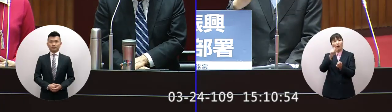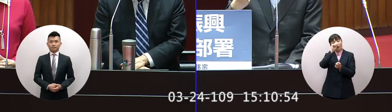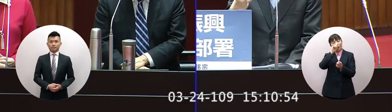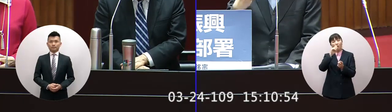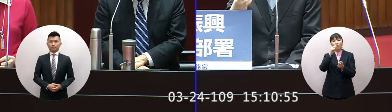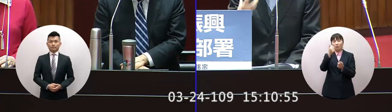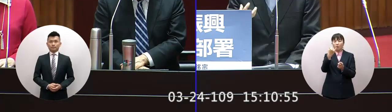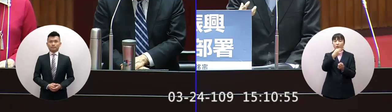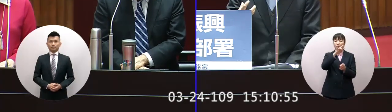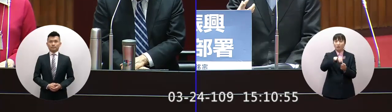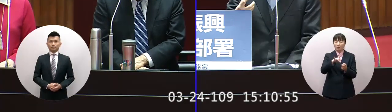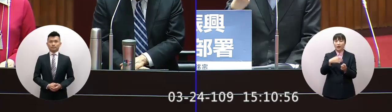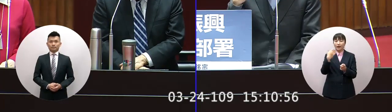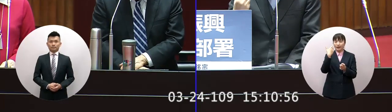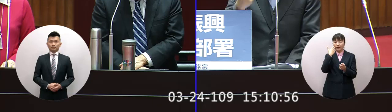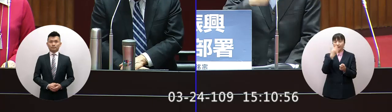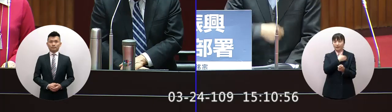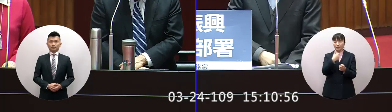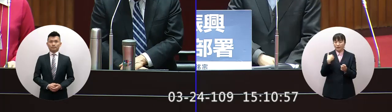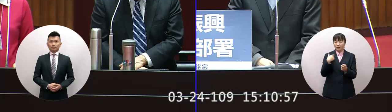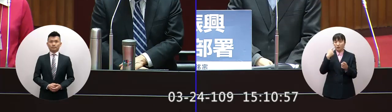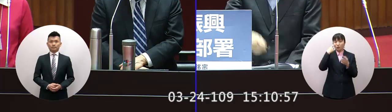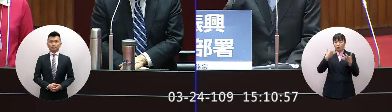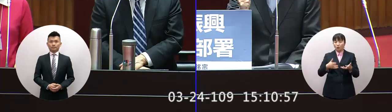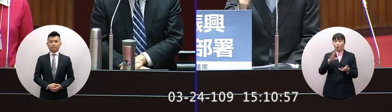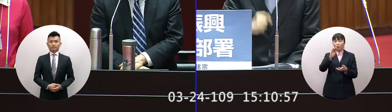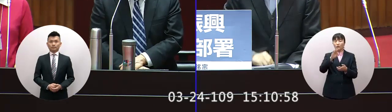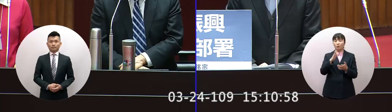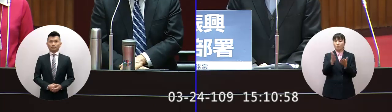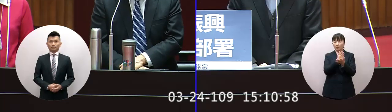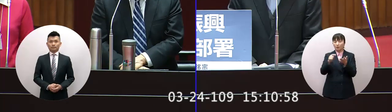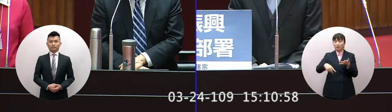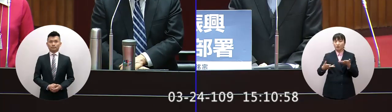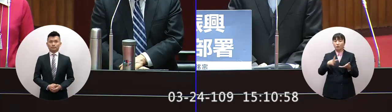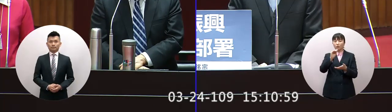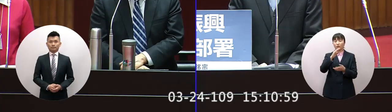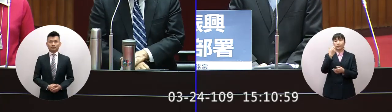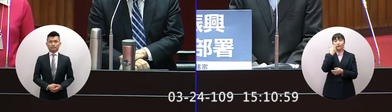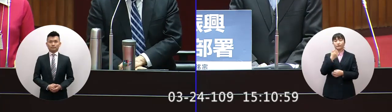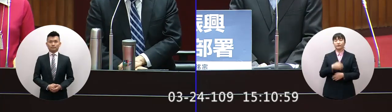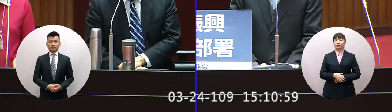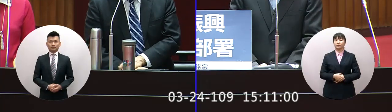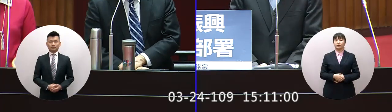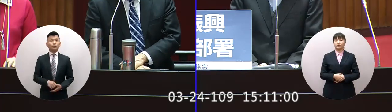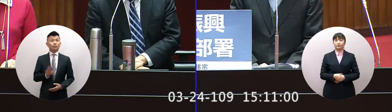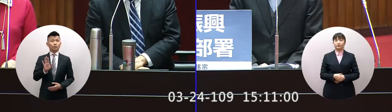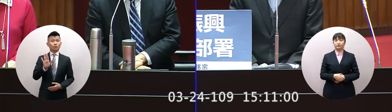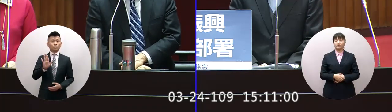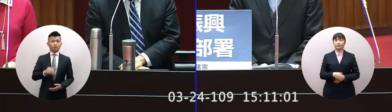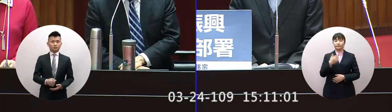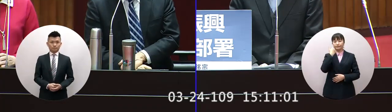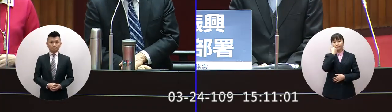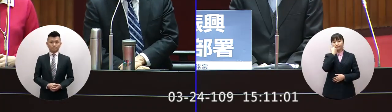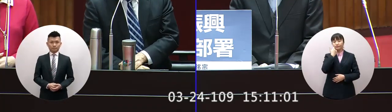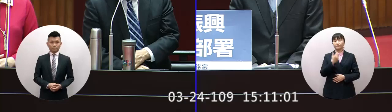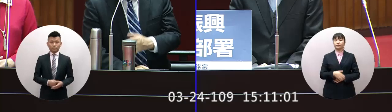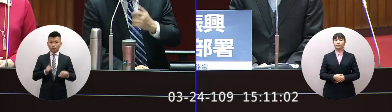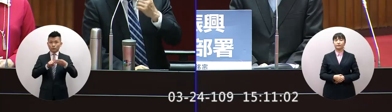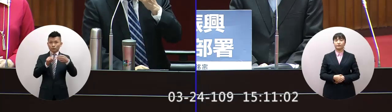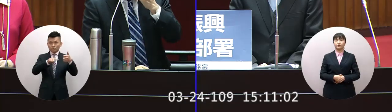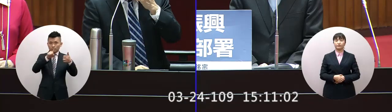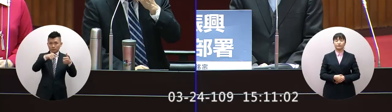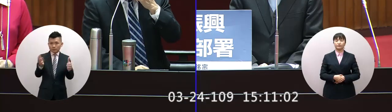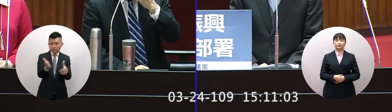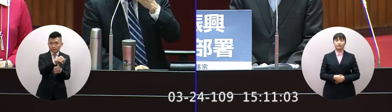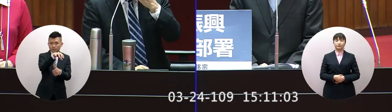到底有哪个部会在关注这个问题，在评估这个问题？有没有？ 有。 谁？ 我们的主计总